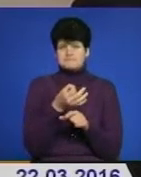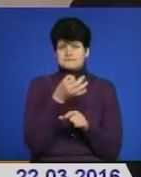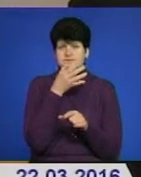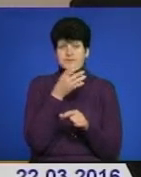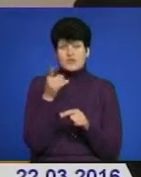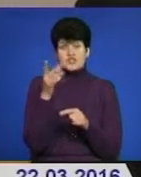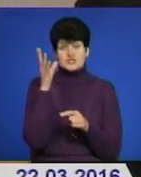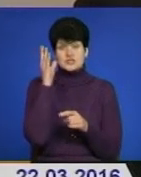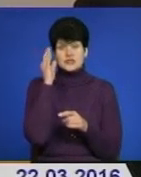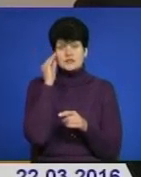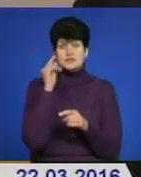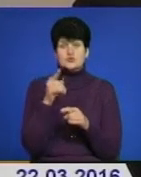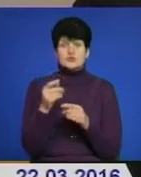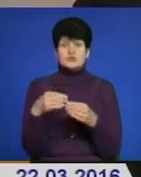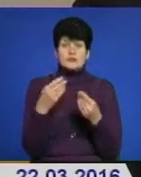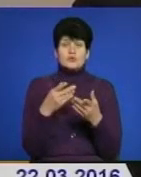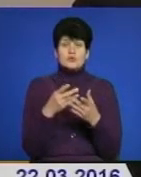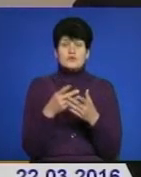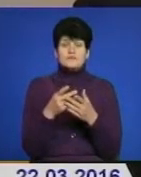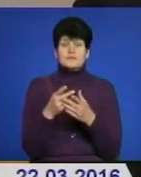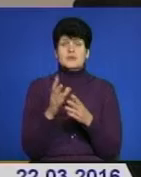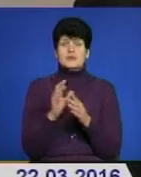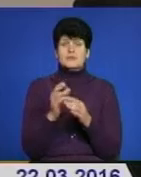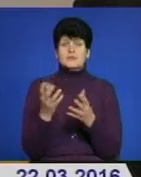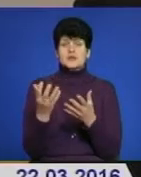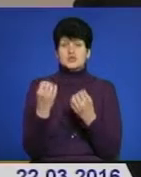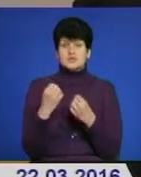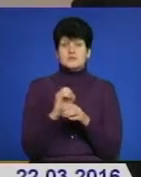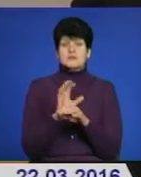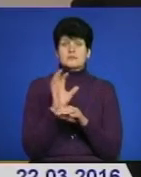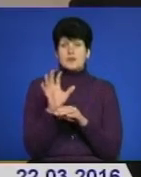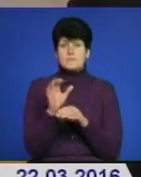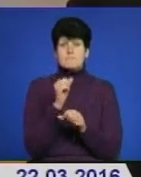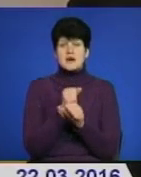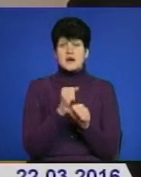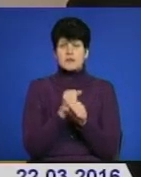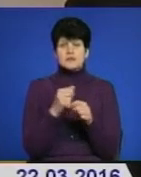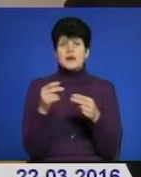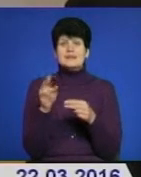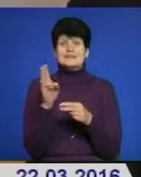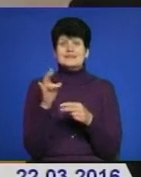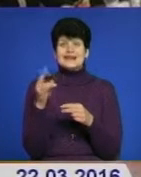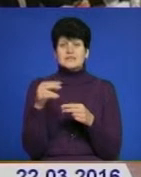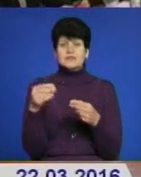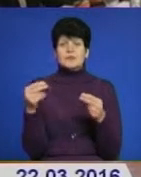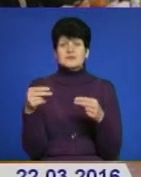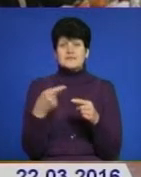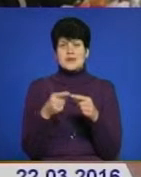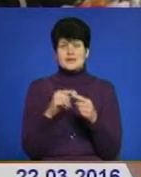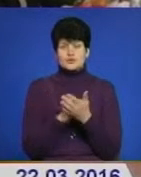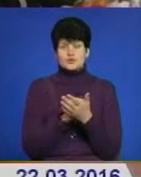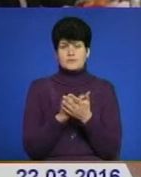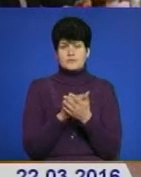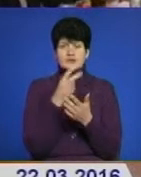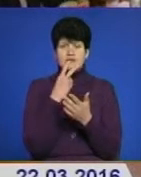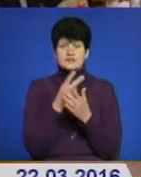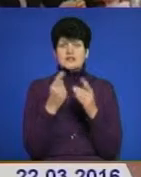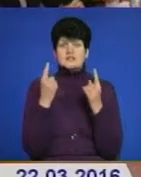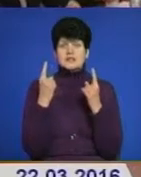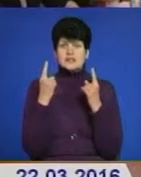считаете, что более такой, это пришлите, мы пошлем Аджарію и обязательно поработаем над подписанием этого документа. Зважаючи на великий